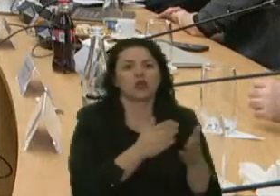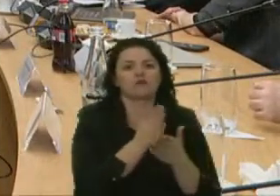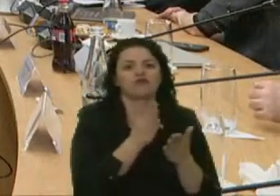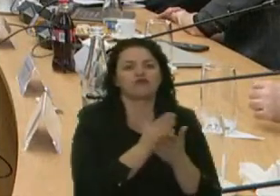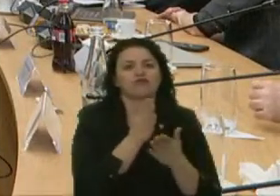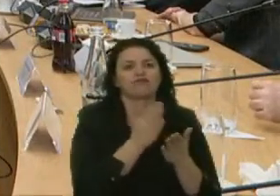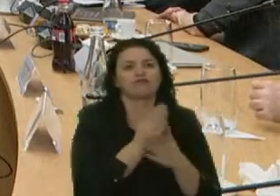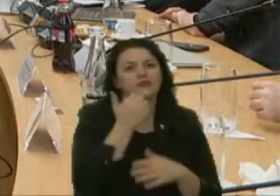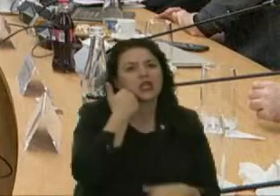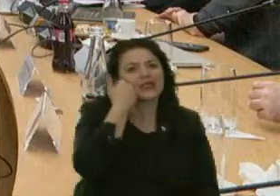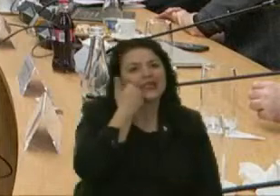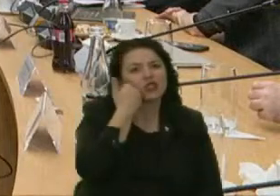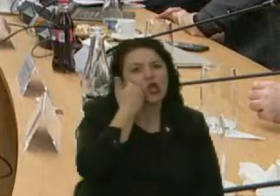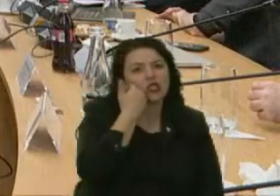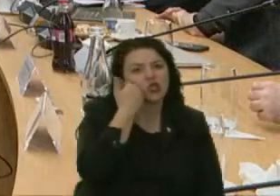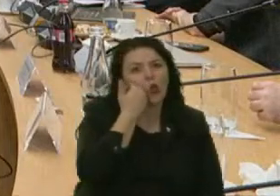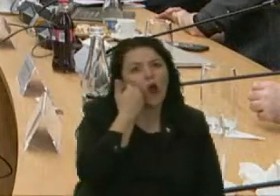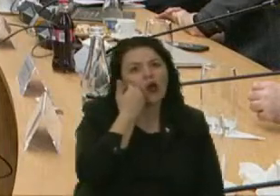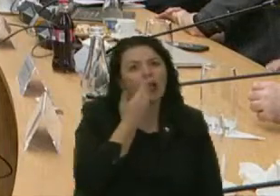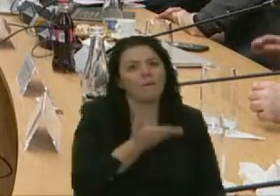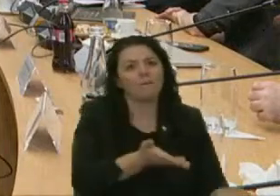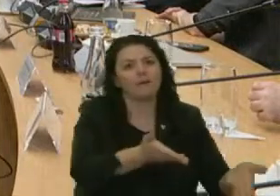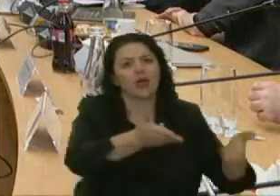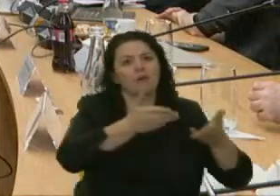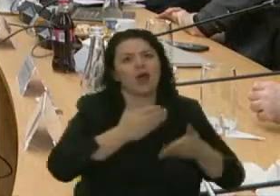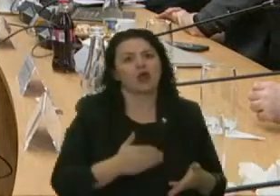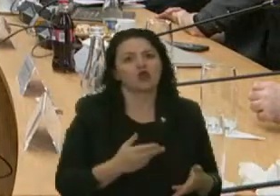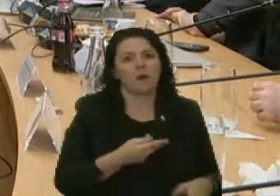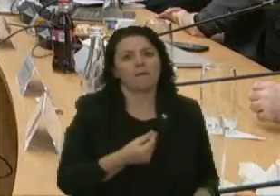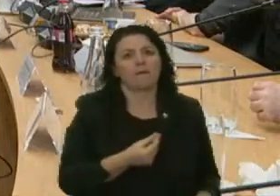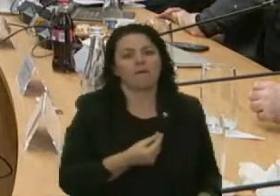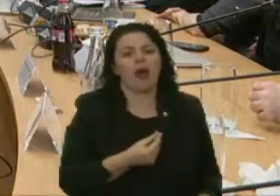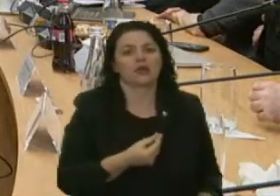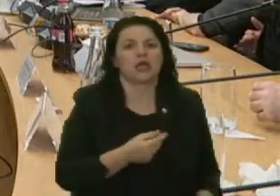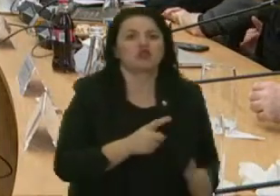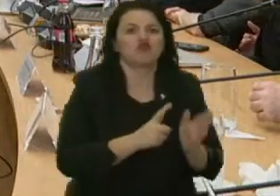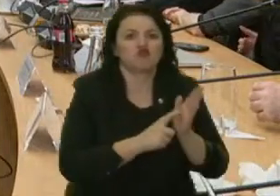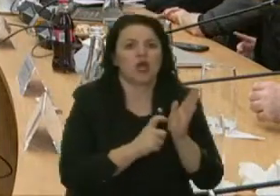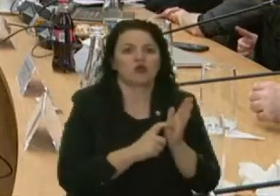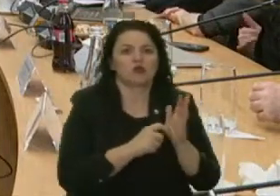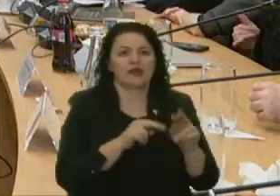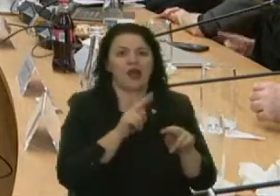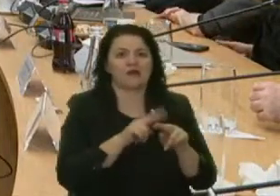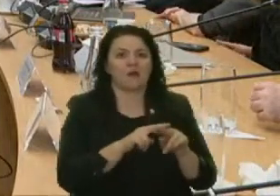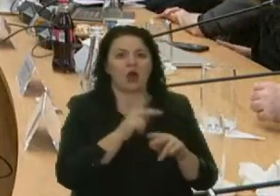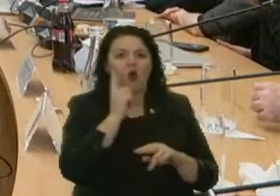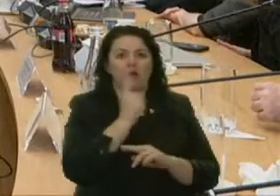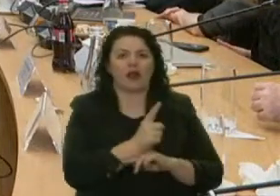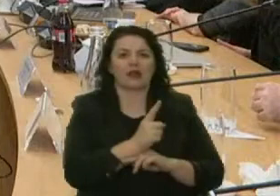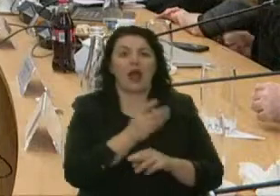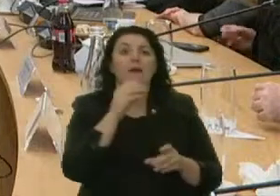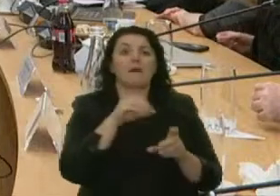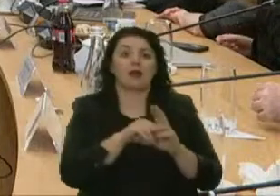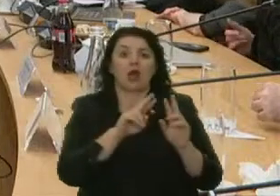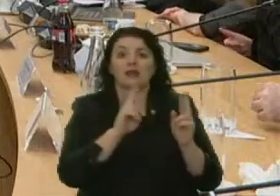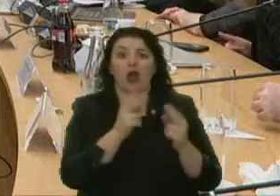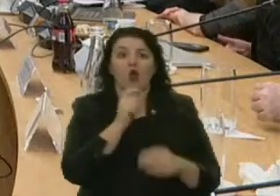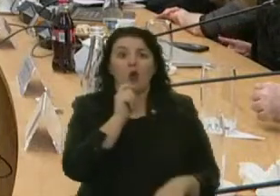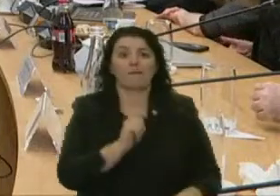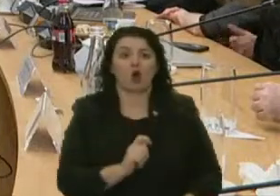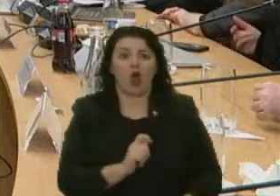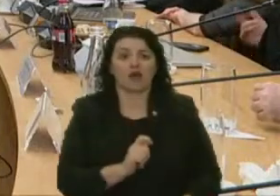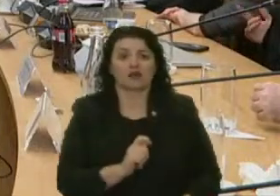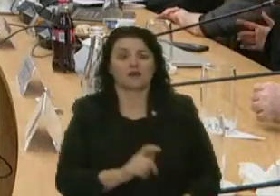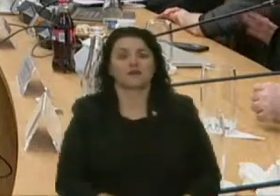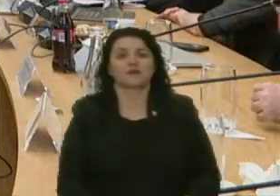stânjenitoare în care solicitantul primește doar o parte din banii ceruți Dar rămâne cu obligativitatea implementării întregului proiect